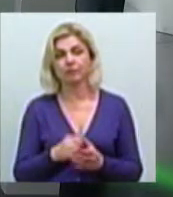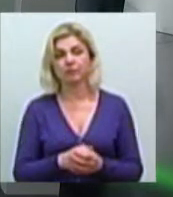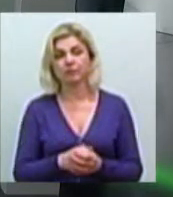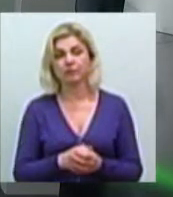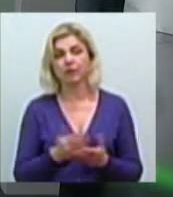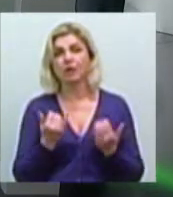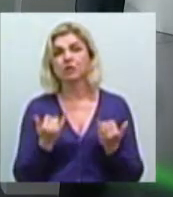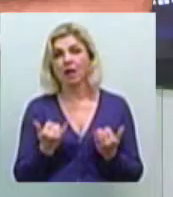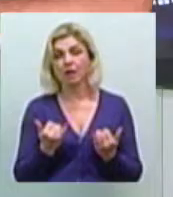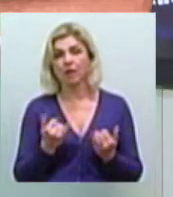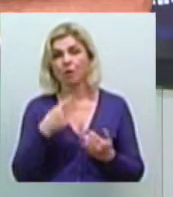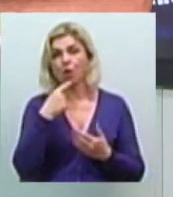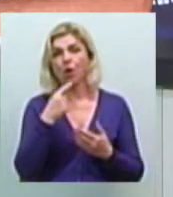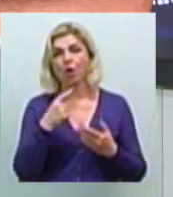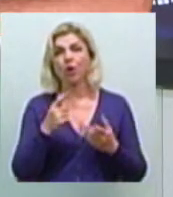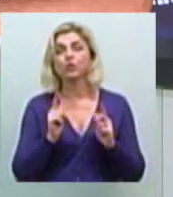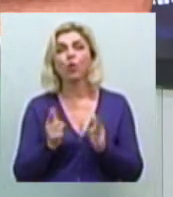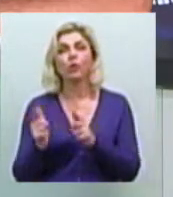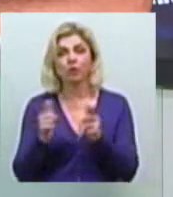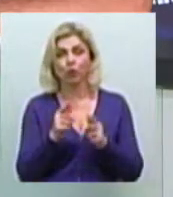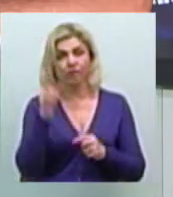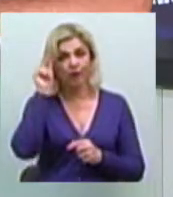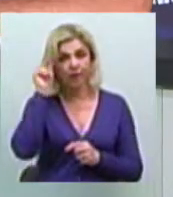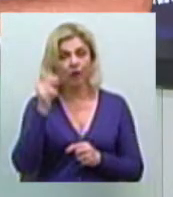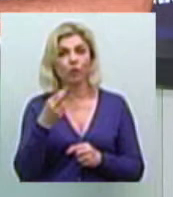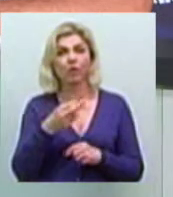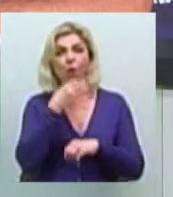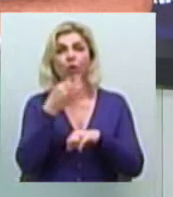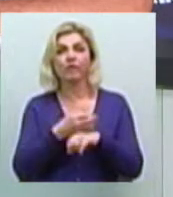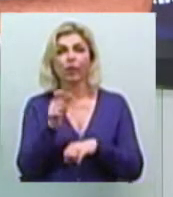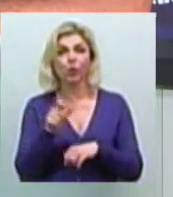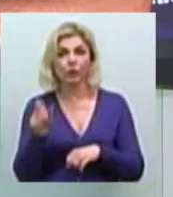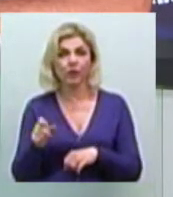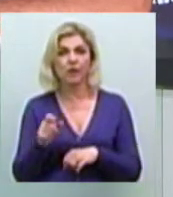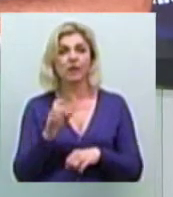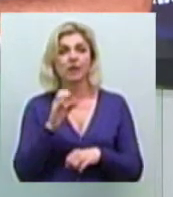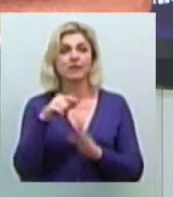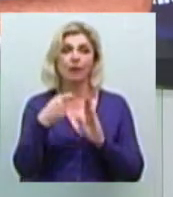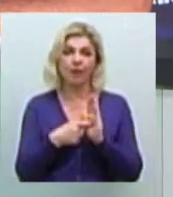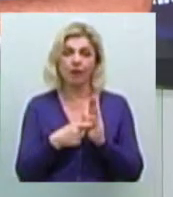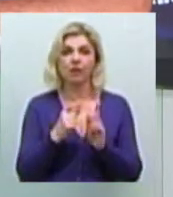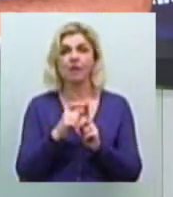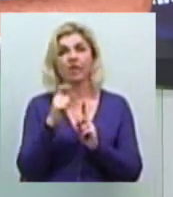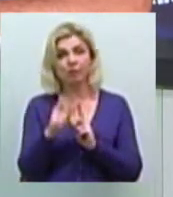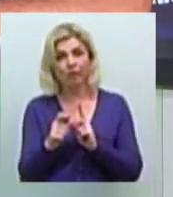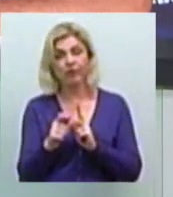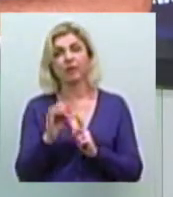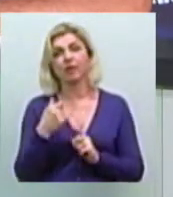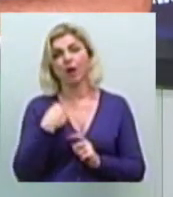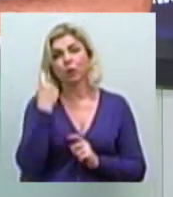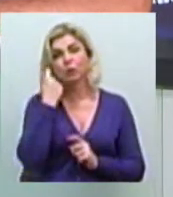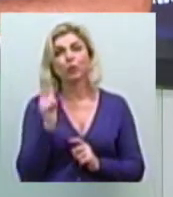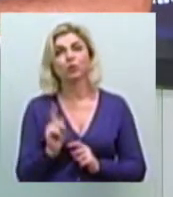Ми зараз погоджуємо дату вебінару для відповідальних осіб, запитання-відповіді. І я думаю, що